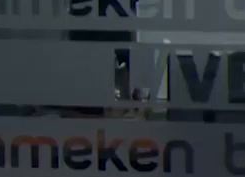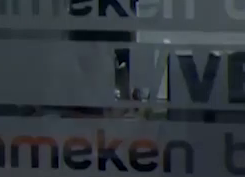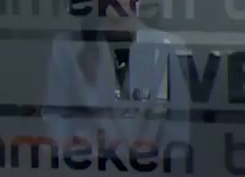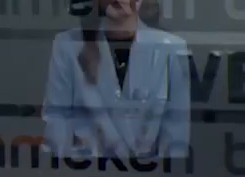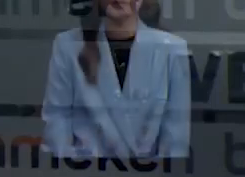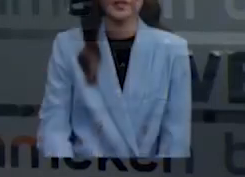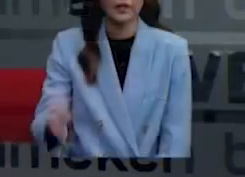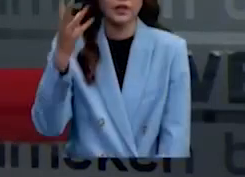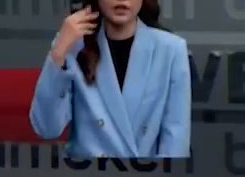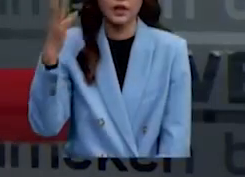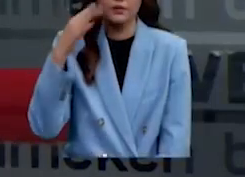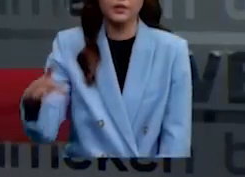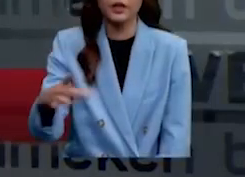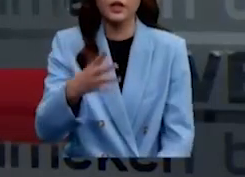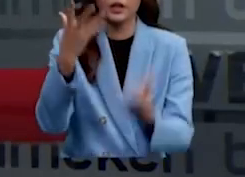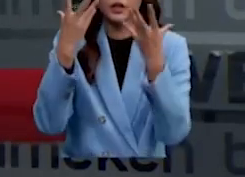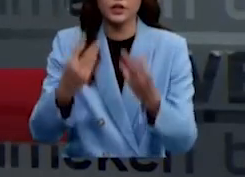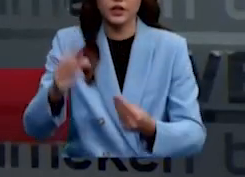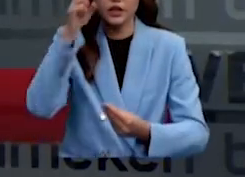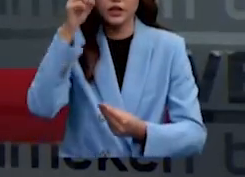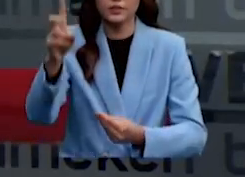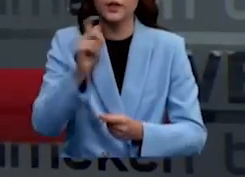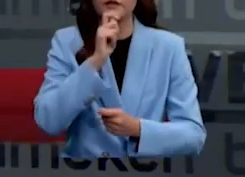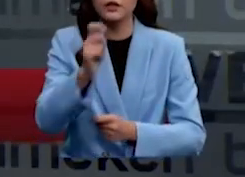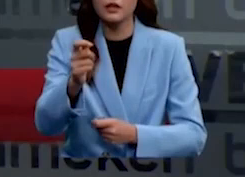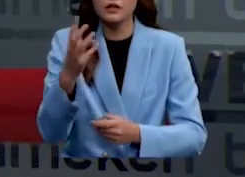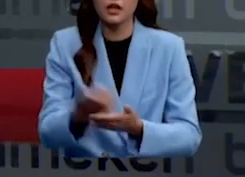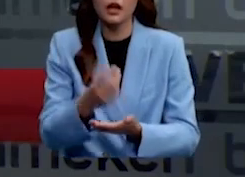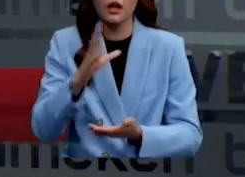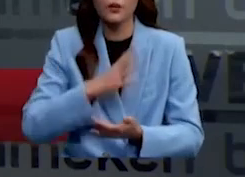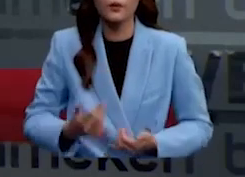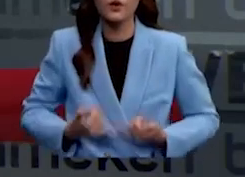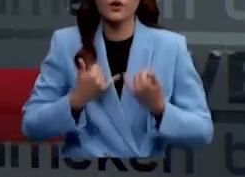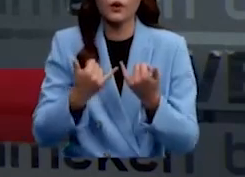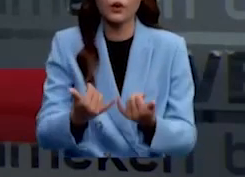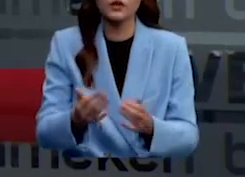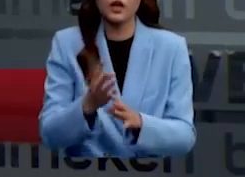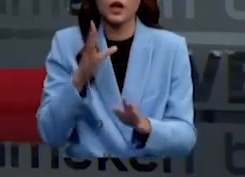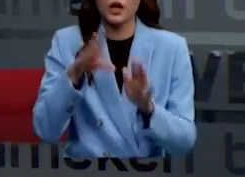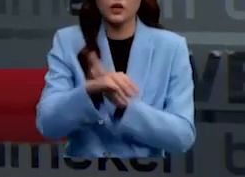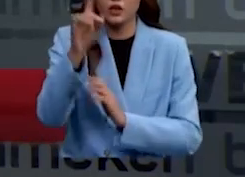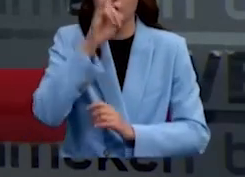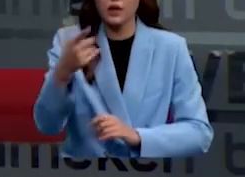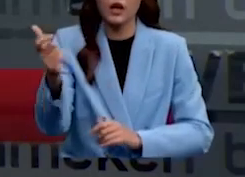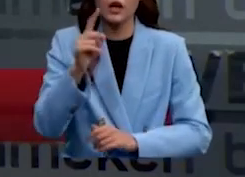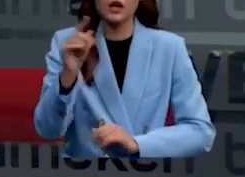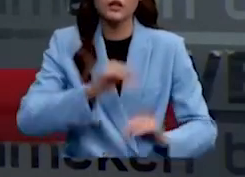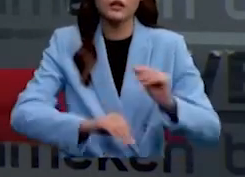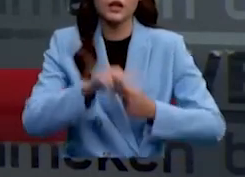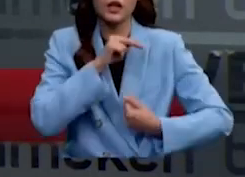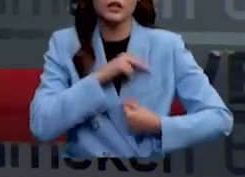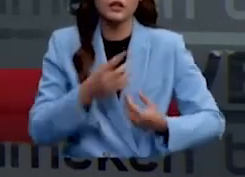Алматыда Республика күні қарсаңында мемлекеттік наградалар табысталды. Құрметке бөлінгендер қатарында мұнайгаз саласының